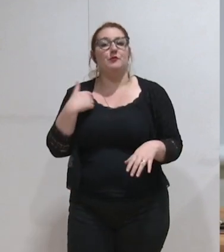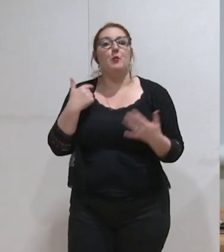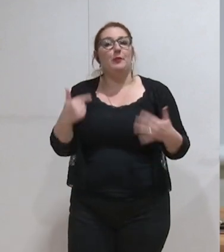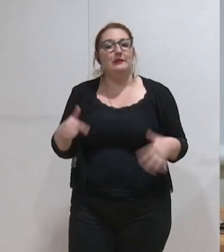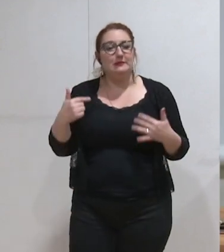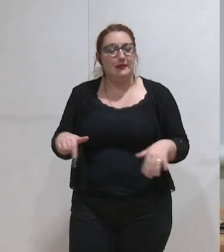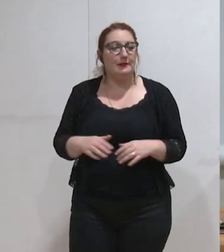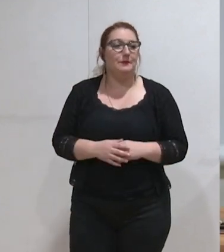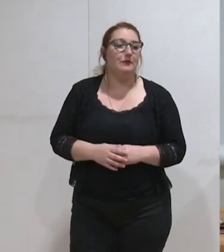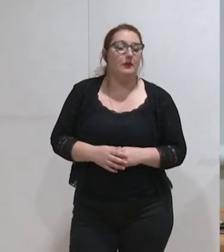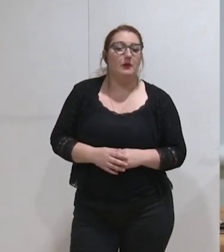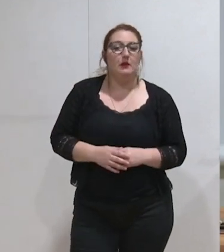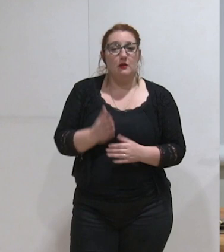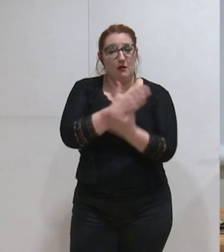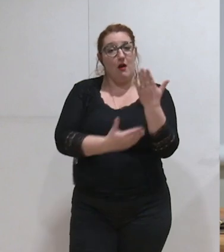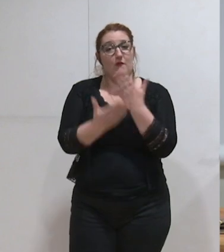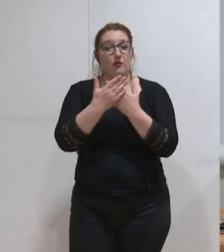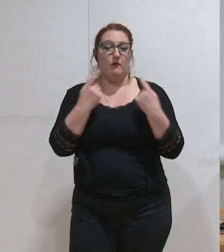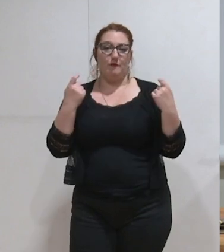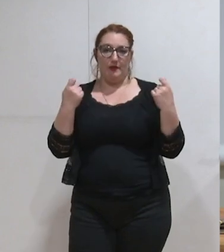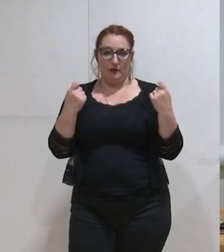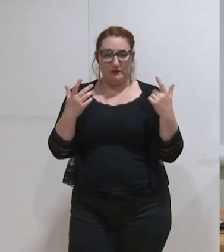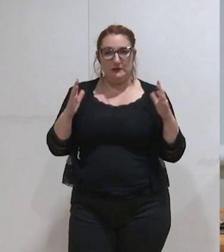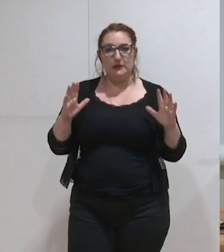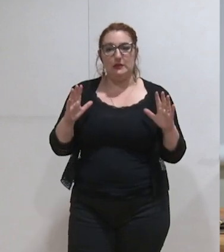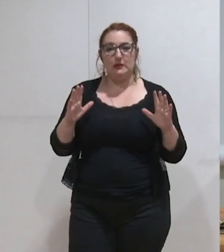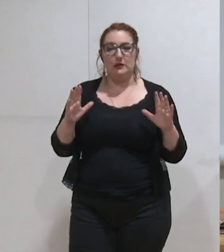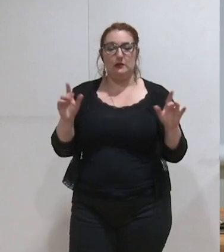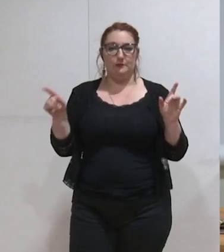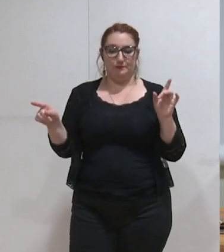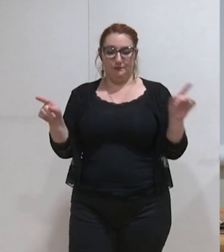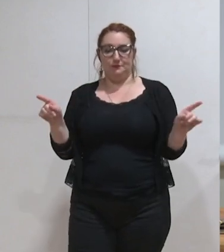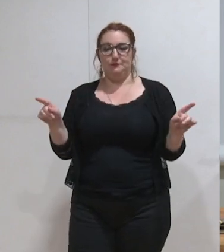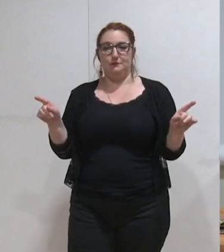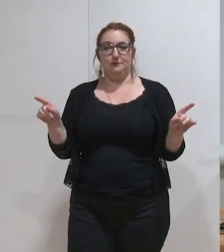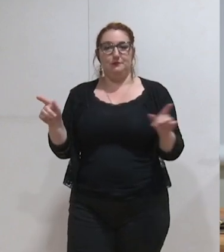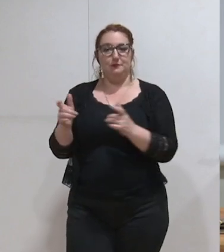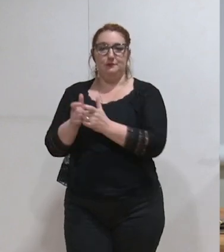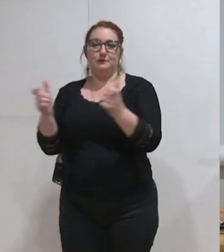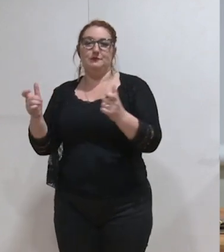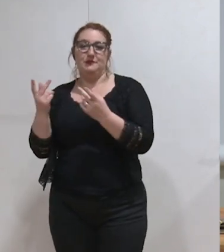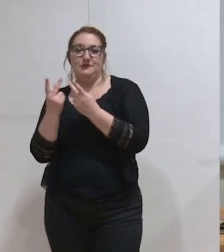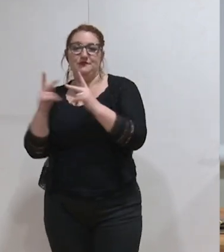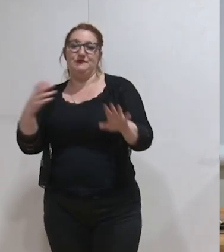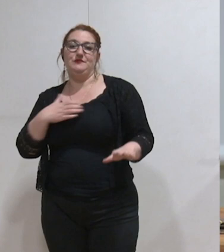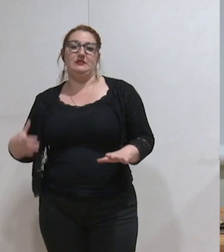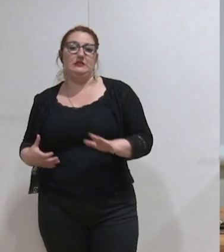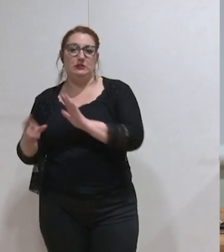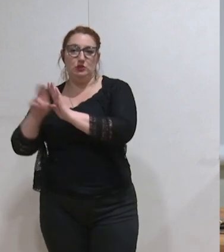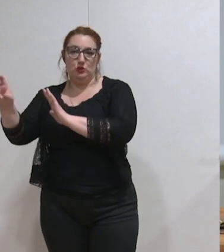17 un avenant financier entre la Ville de Grenoble et l'association